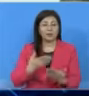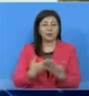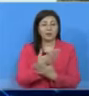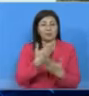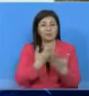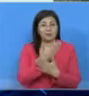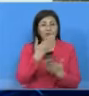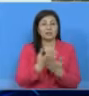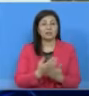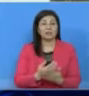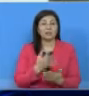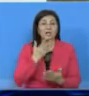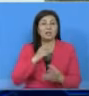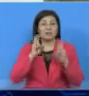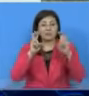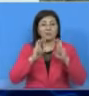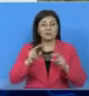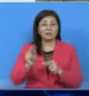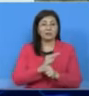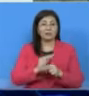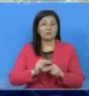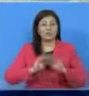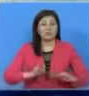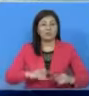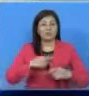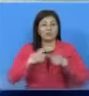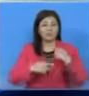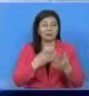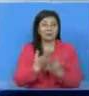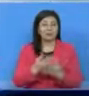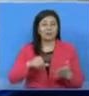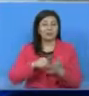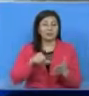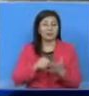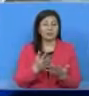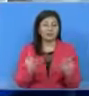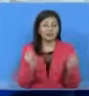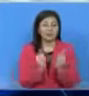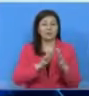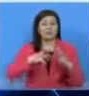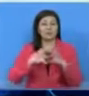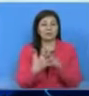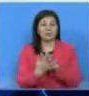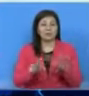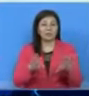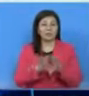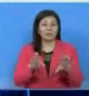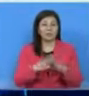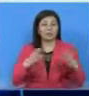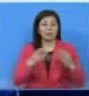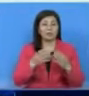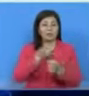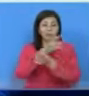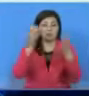традиций, воспитание подрастающего поколения. В фестивале приняли участие Каиндинский, Алтакарасуйский, Тасхупинский сельские округа, а также отделы